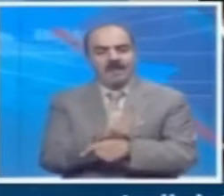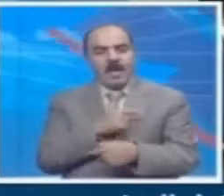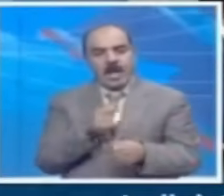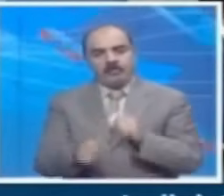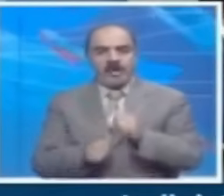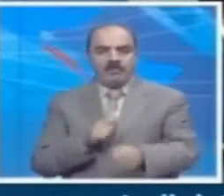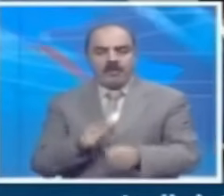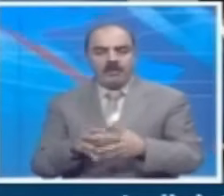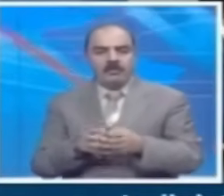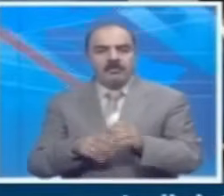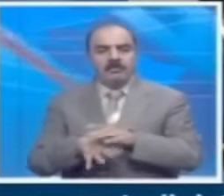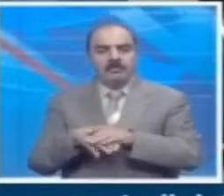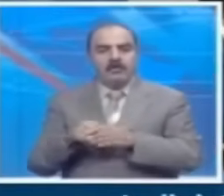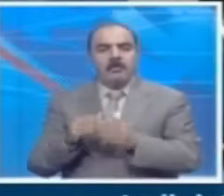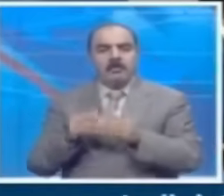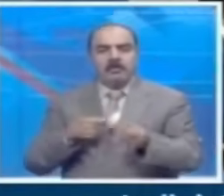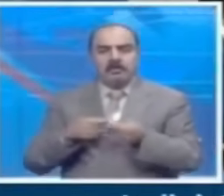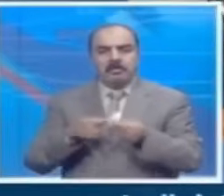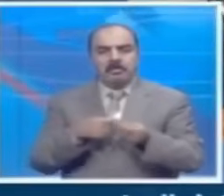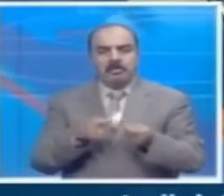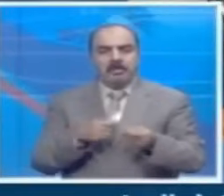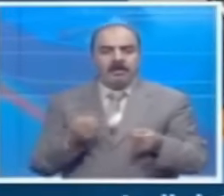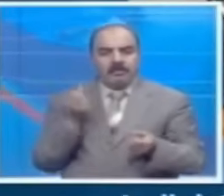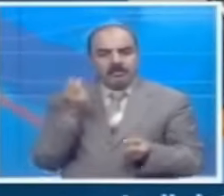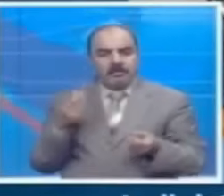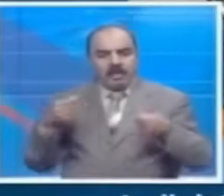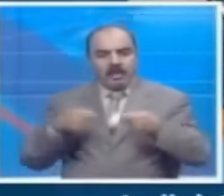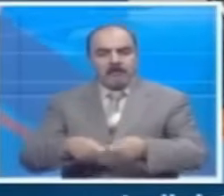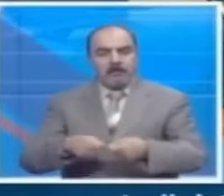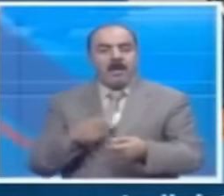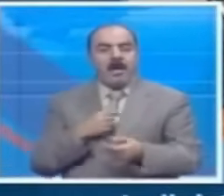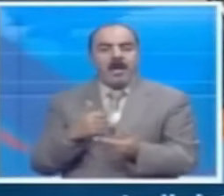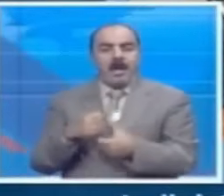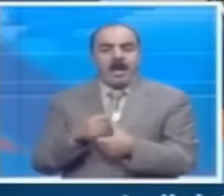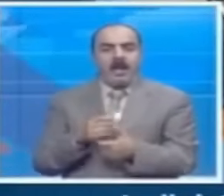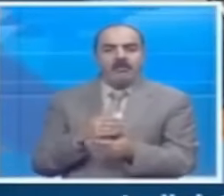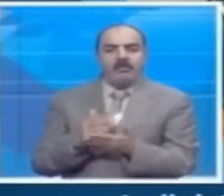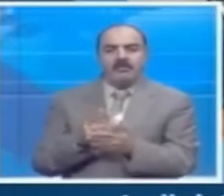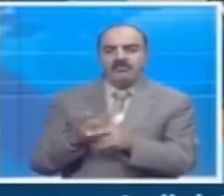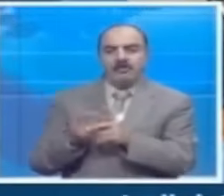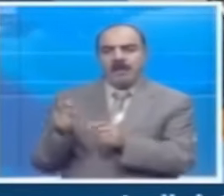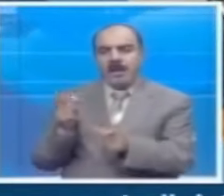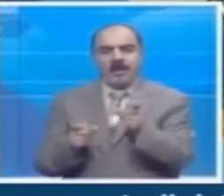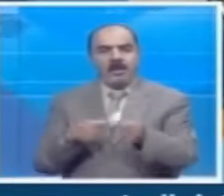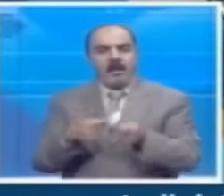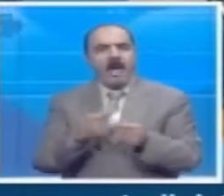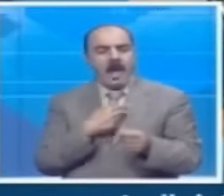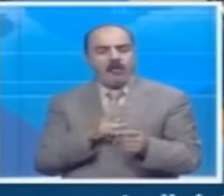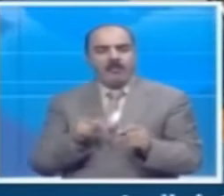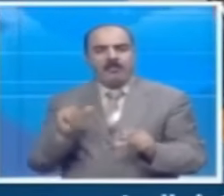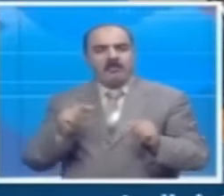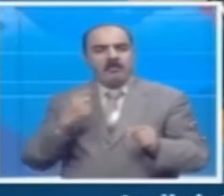لتحفيز الطلب المحلي ومنتجات مصرفية وادخارية متنوعة تلبي احتياجات العملاء مع اختلاف